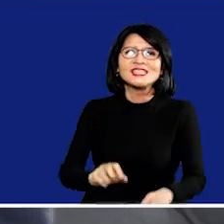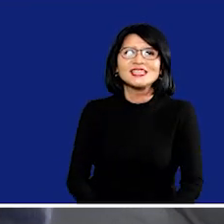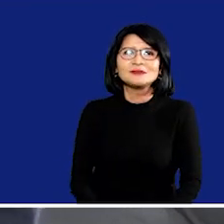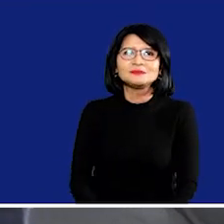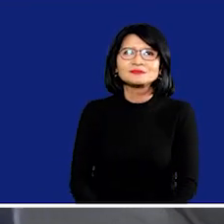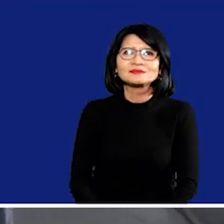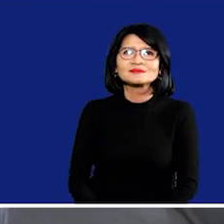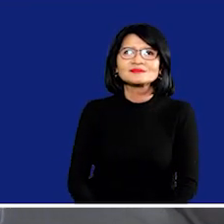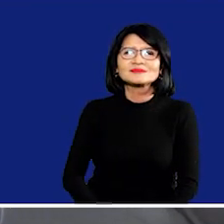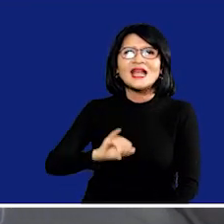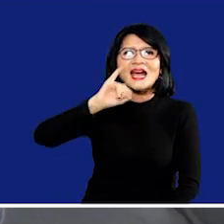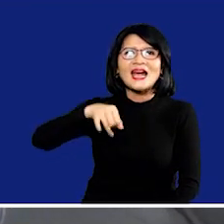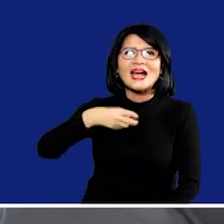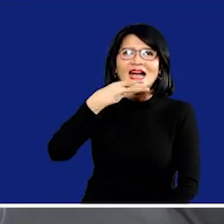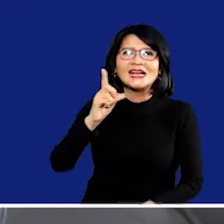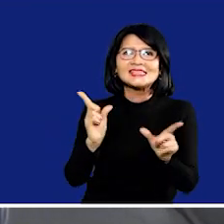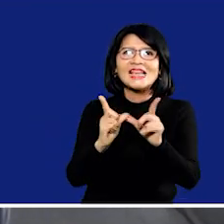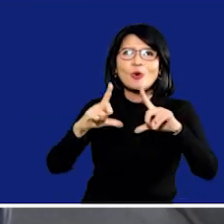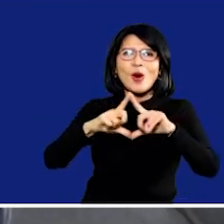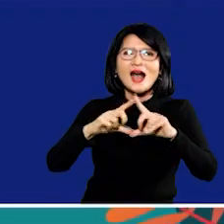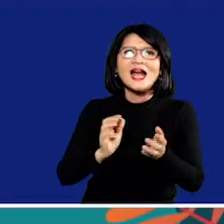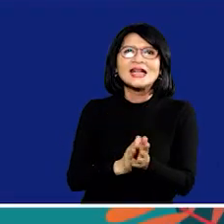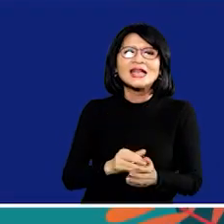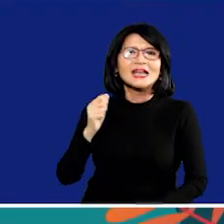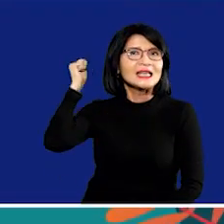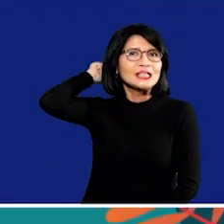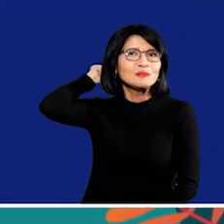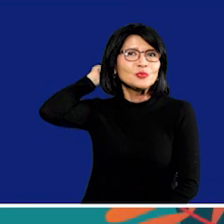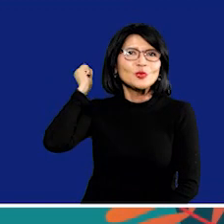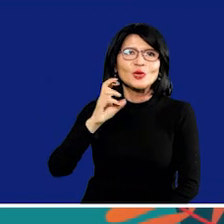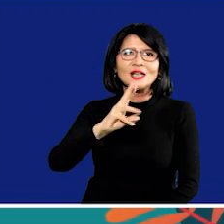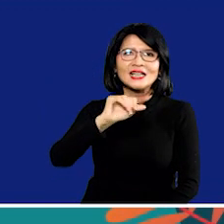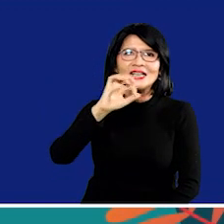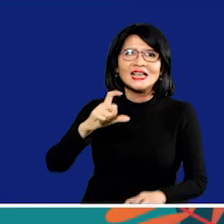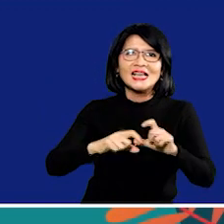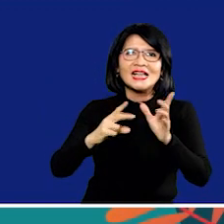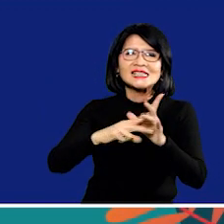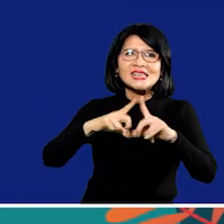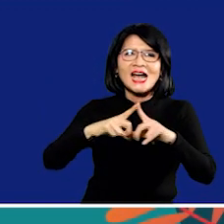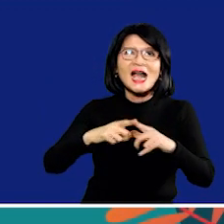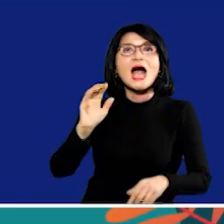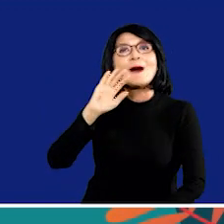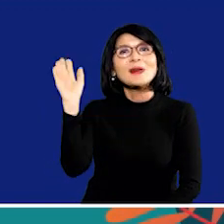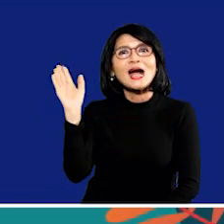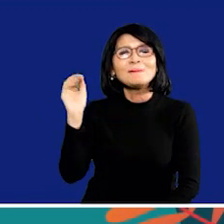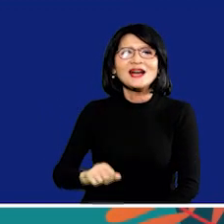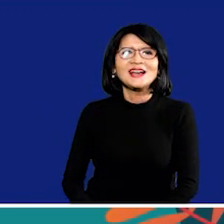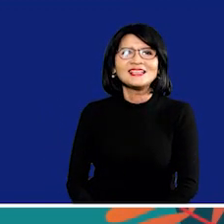Nadim ya. Jewa dan Ibu Risna. Ya. Apa kabar? Halo. Hai Jewa.